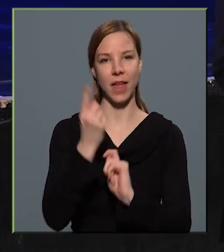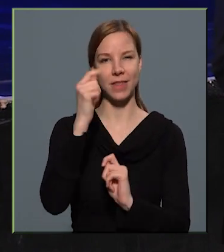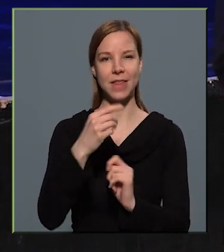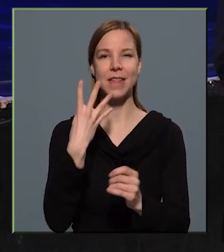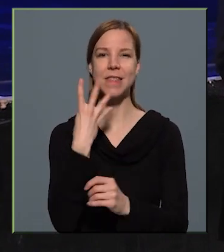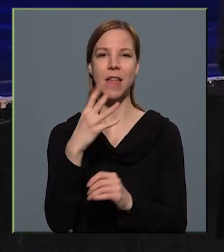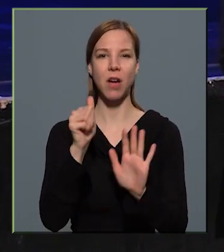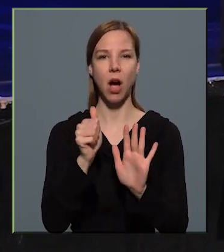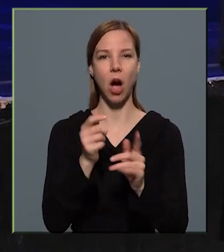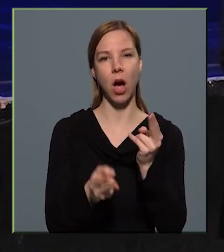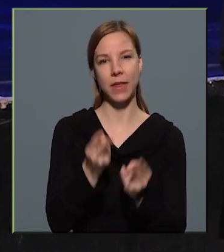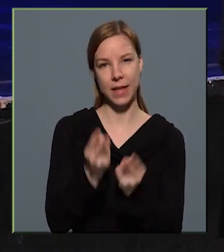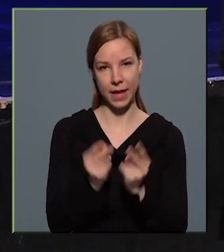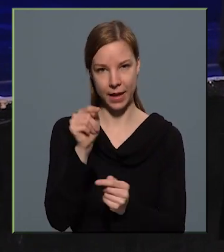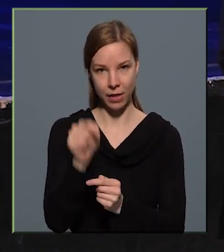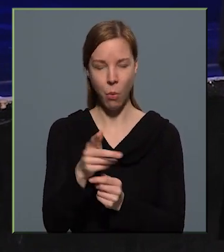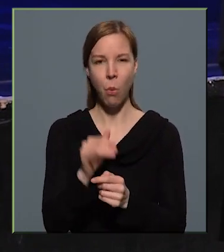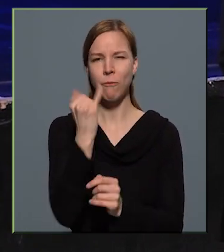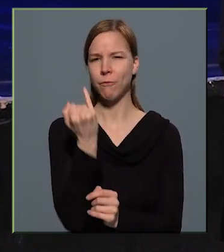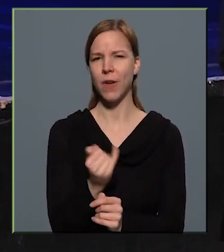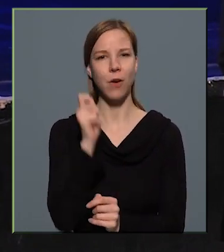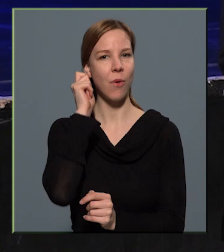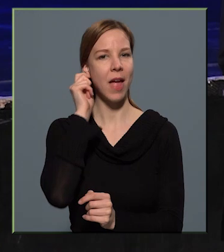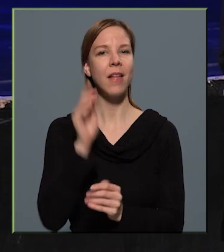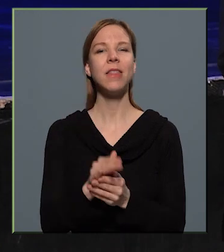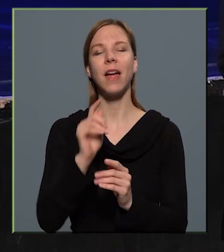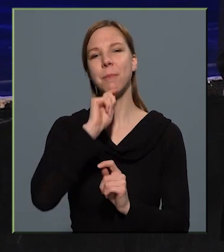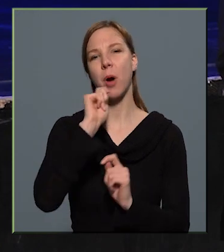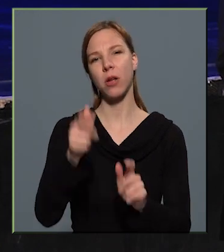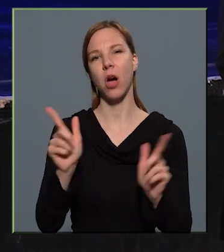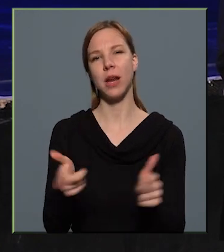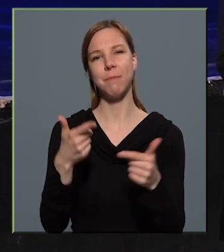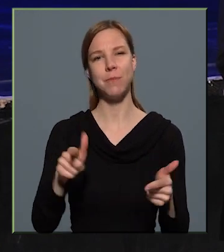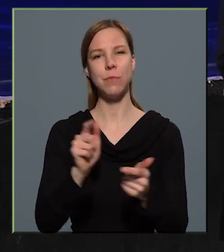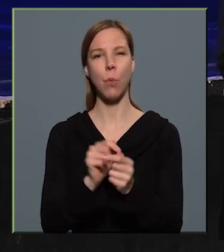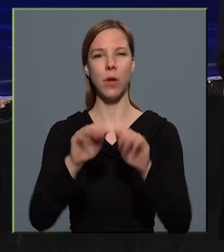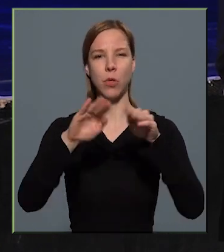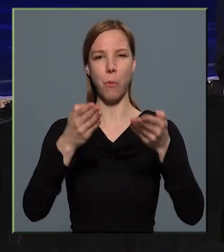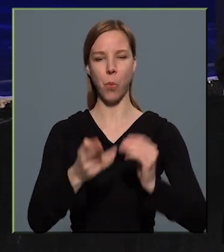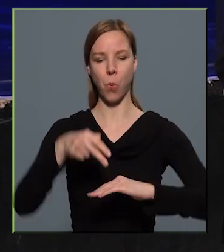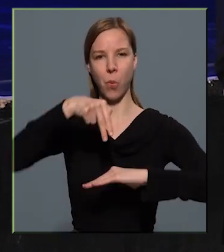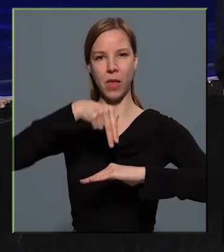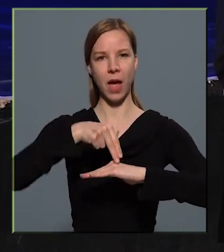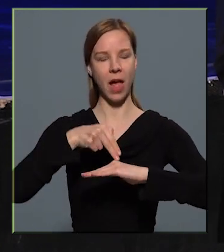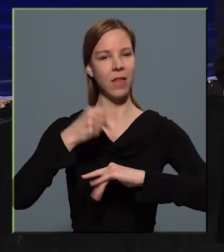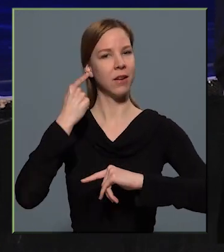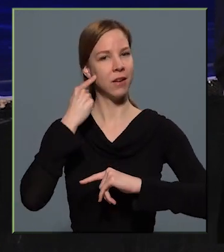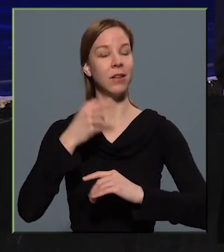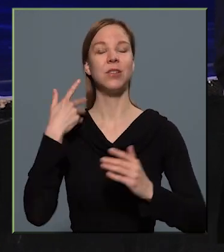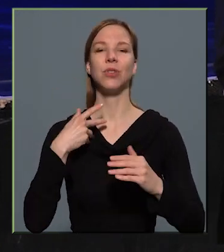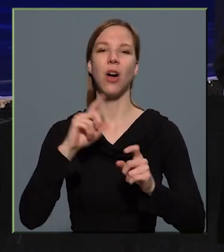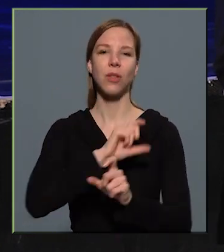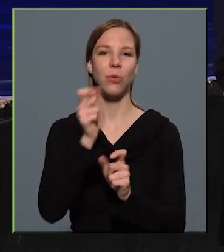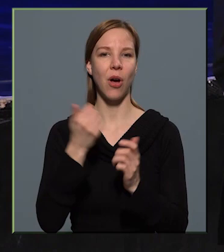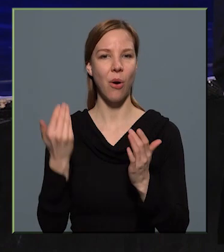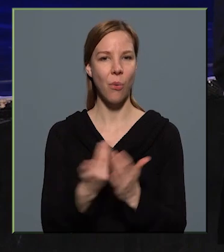szerény, csendes kislánynak szólt a magyar himnusz, az olimpiai dobogó legmagasabb fokán. Majd szól újra meg újra,